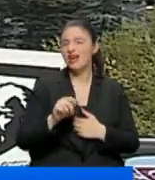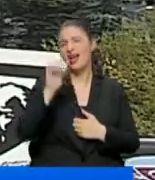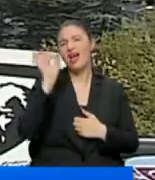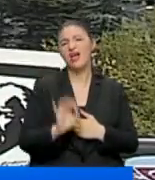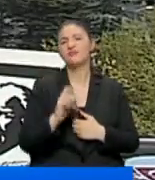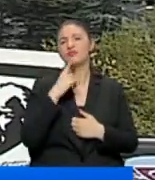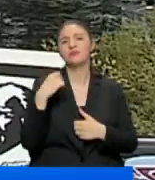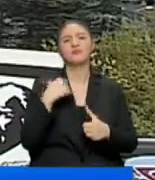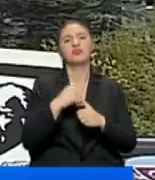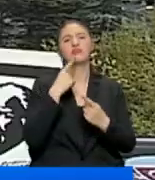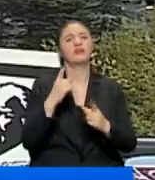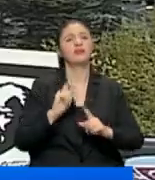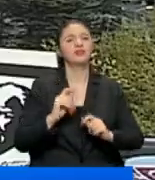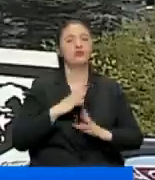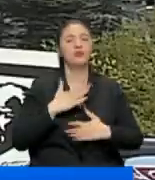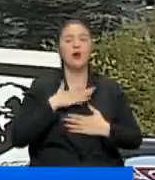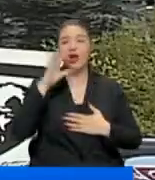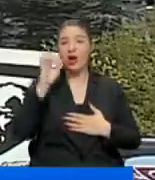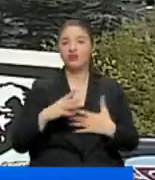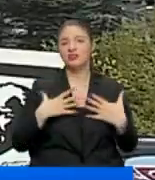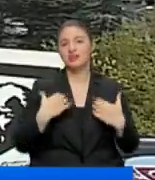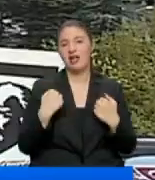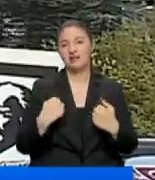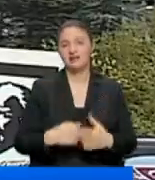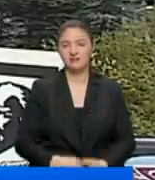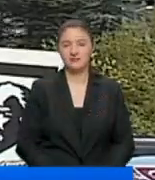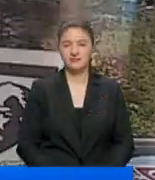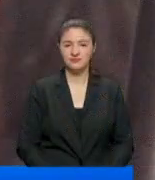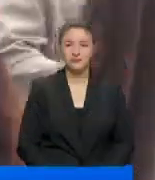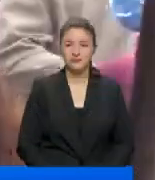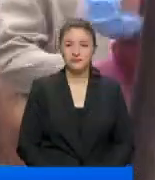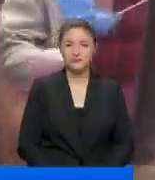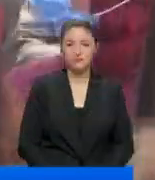zaman söylediğim, tekrar etmek istiyorum. Önce sağlık.